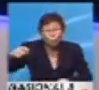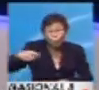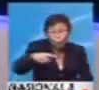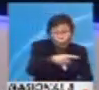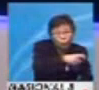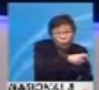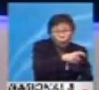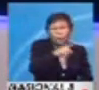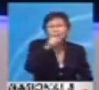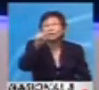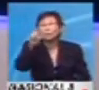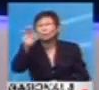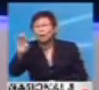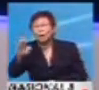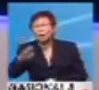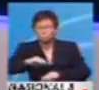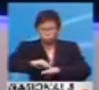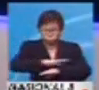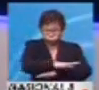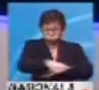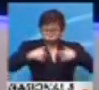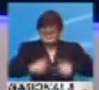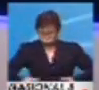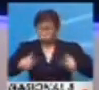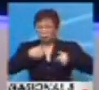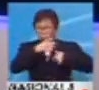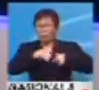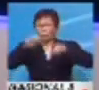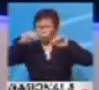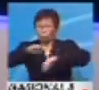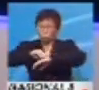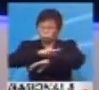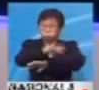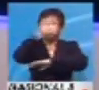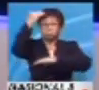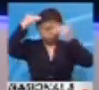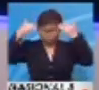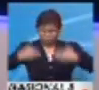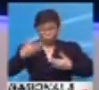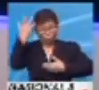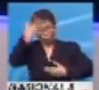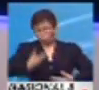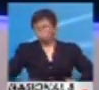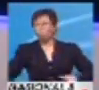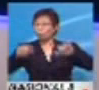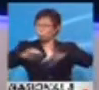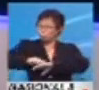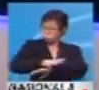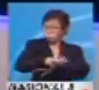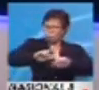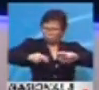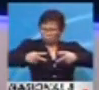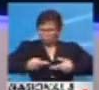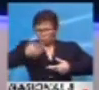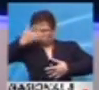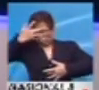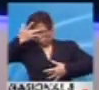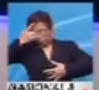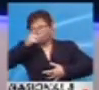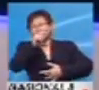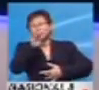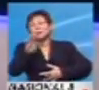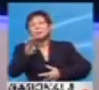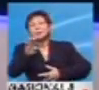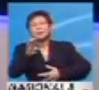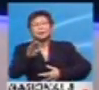bukan hanya menyakiti paru-paru tetapi juga boleh menyakiti mana-mana organ badan seterusnya menyebabkan penyakit TB